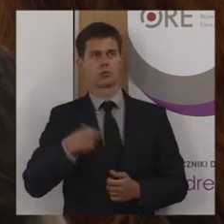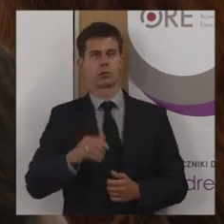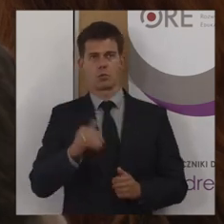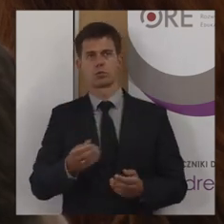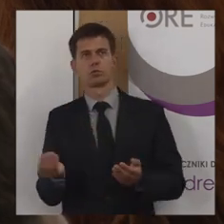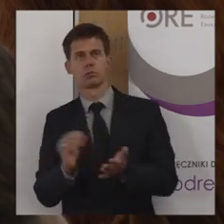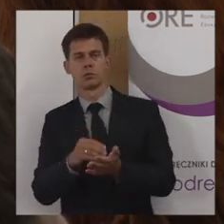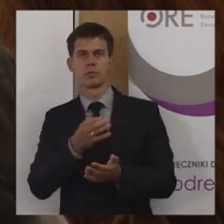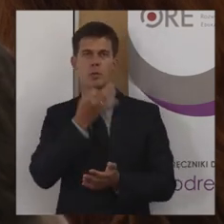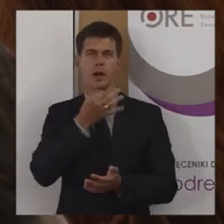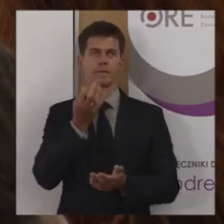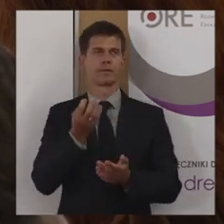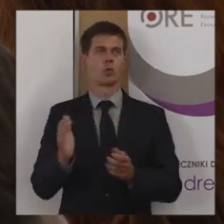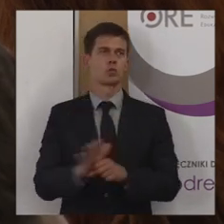będzie